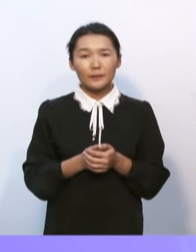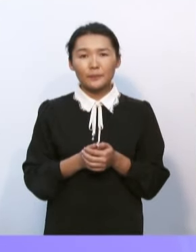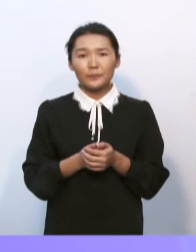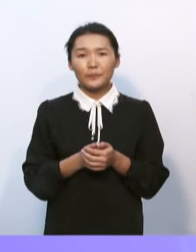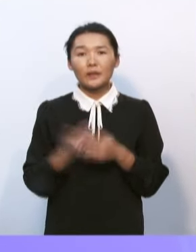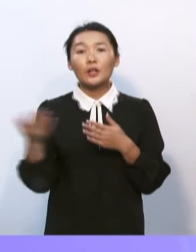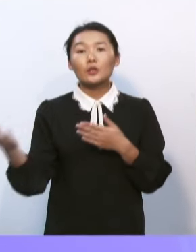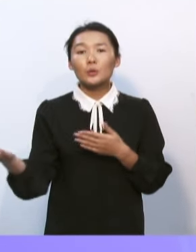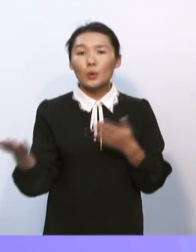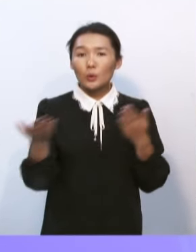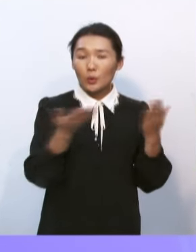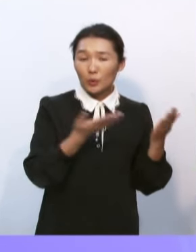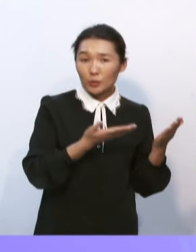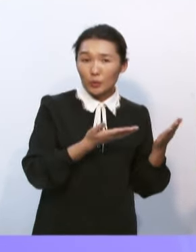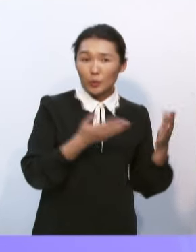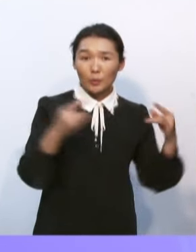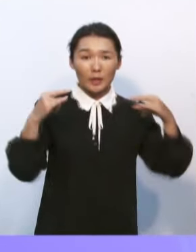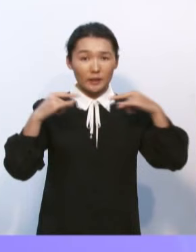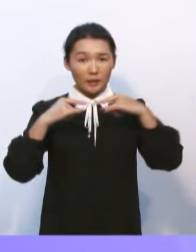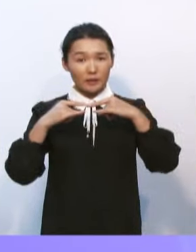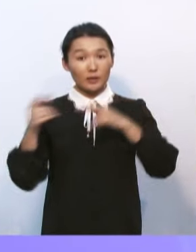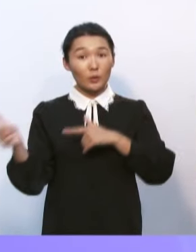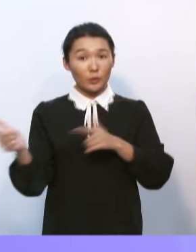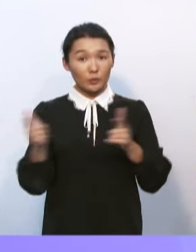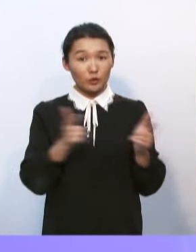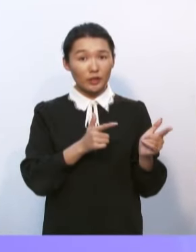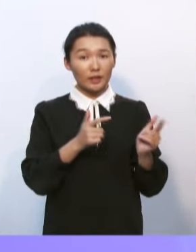Төргө өткөрүп, дастарконун жаят.